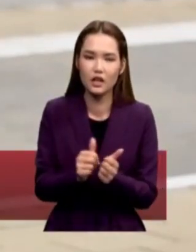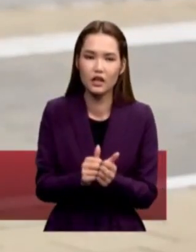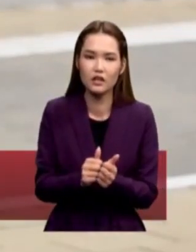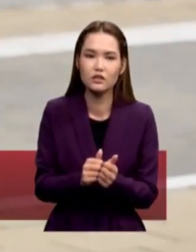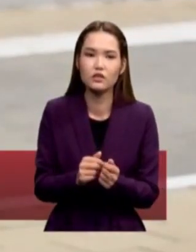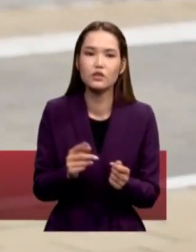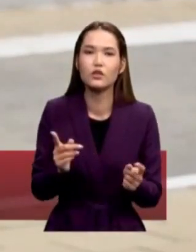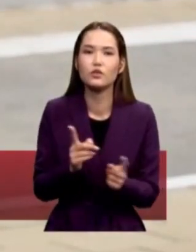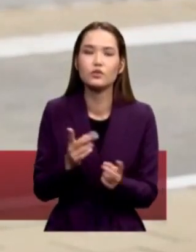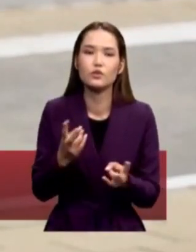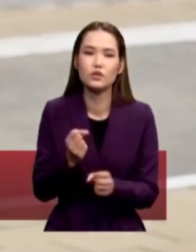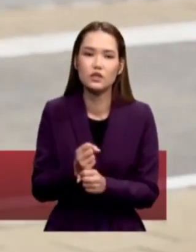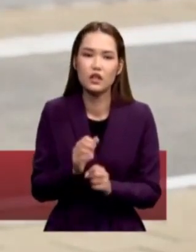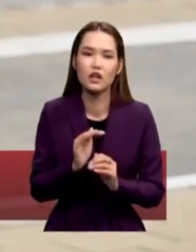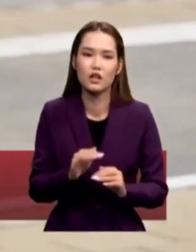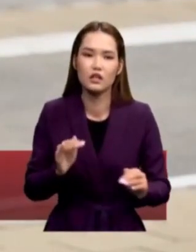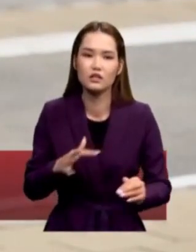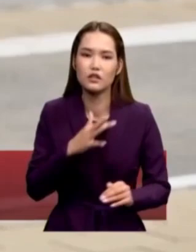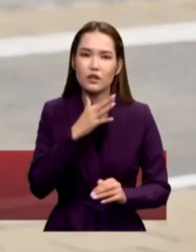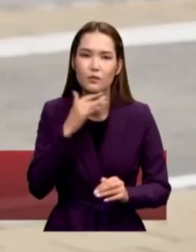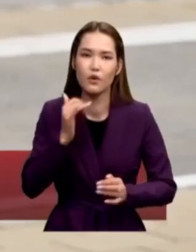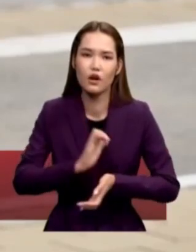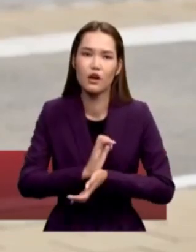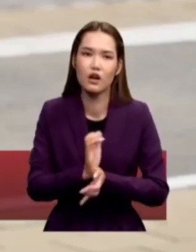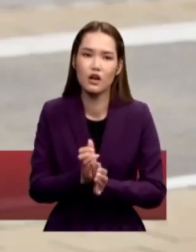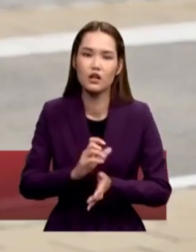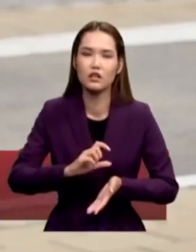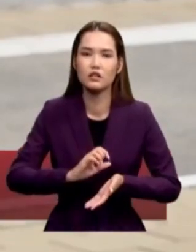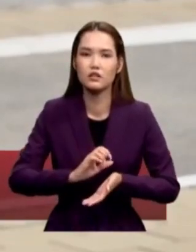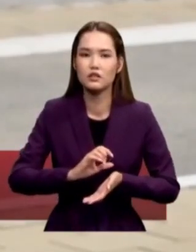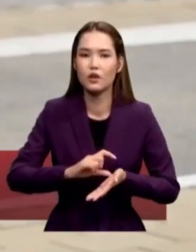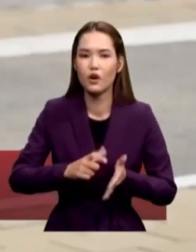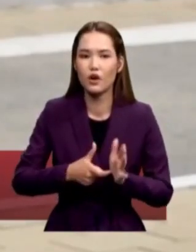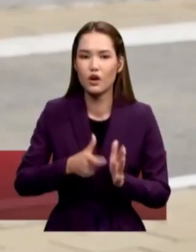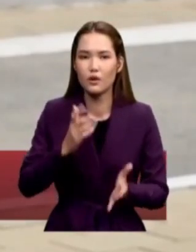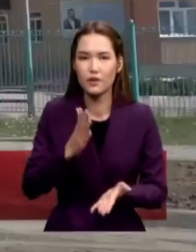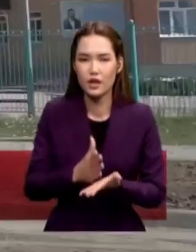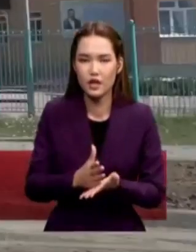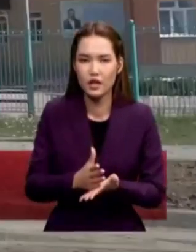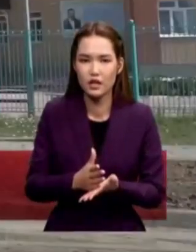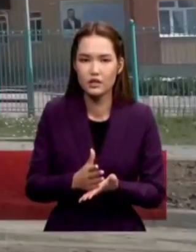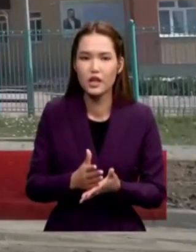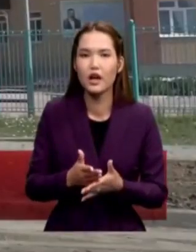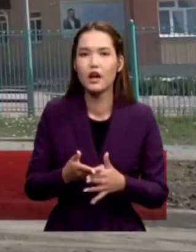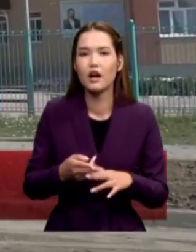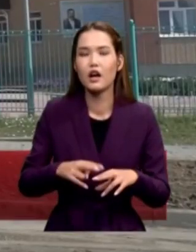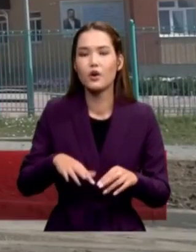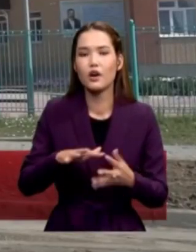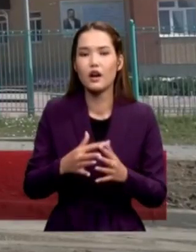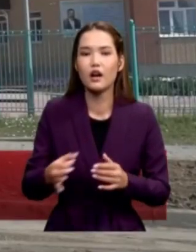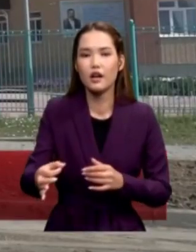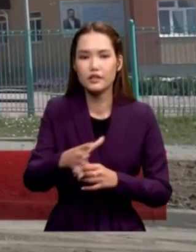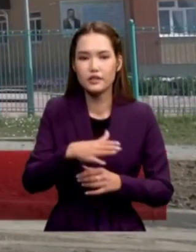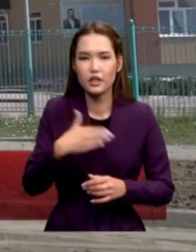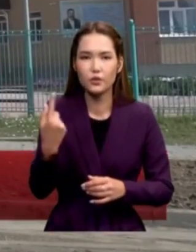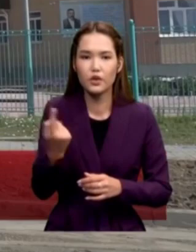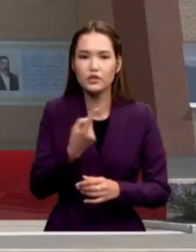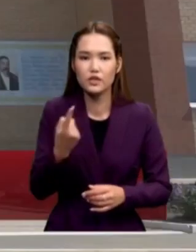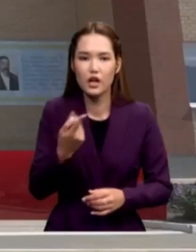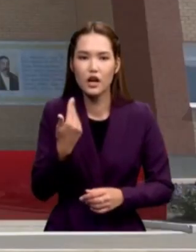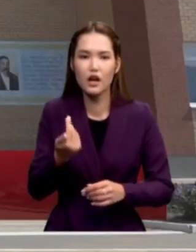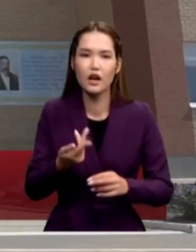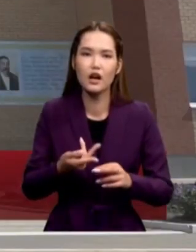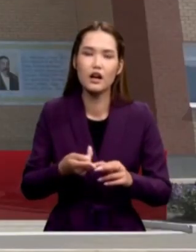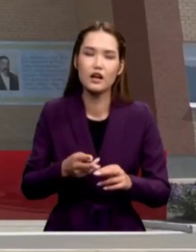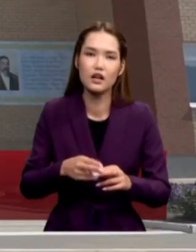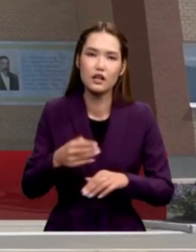тезірік. Балалар, ату, көп класты, бала. 36 бала. Қос шағын аудандағы жалғыз Абай атындағы